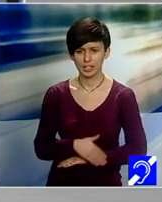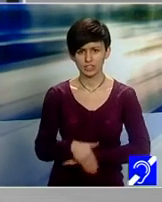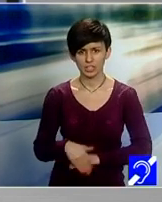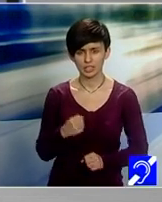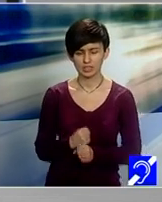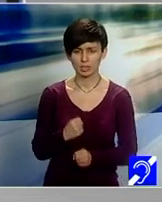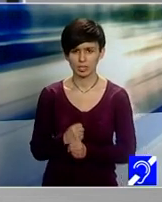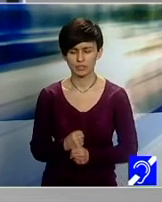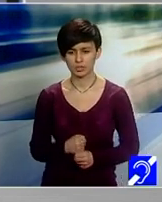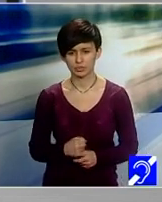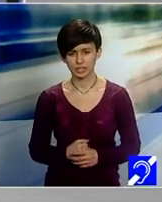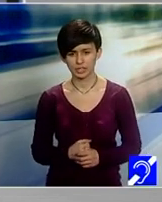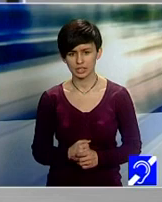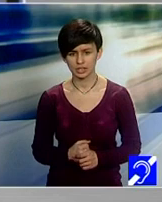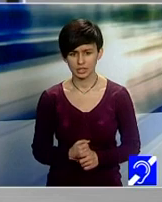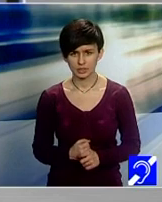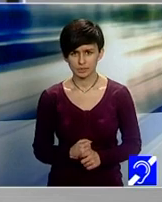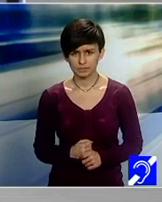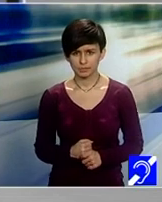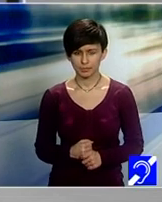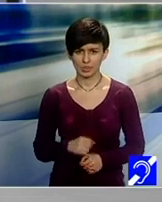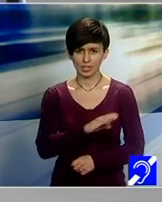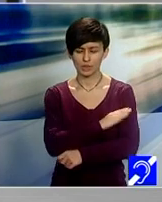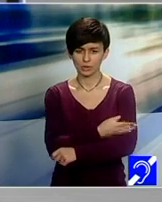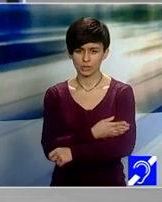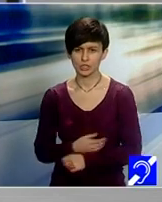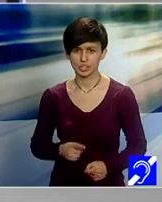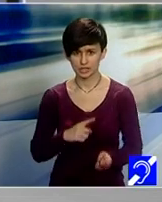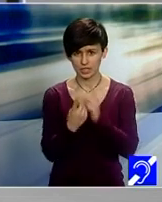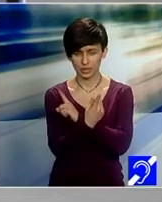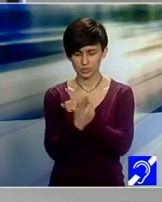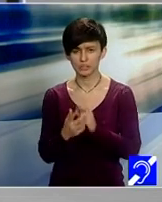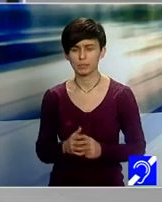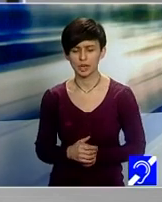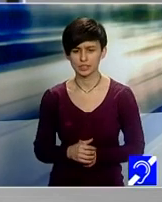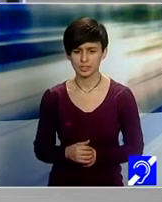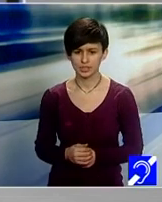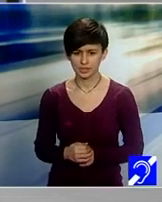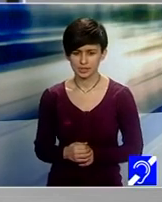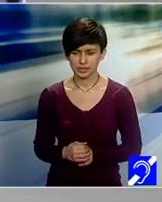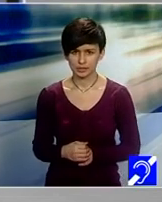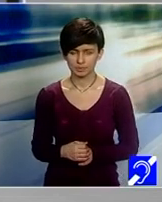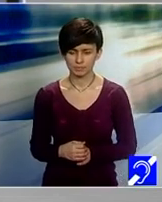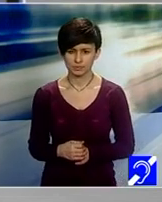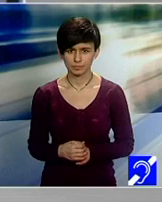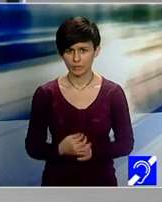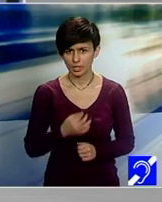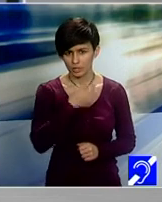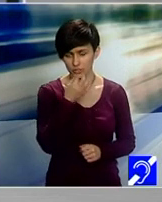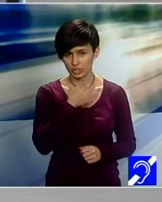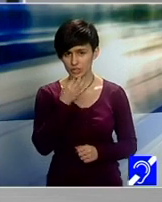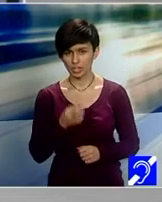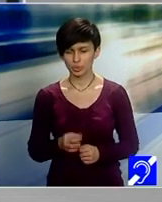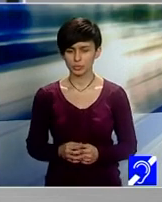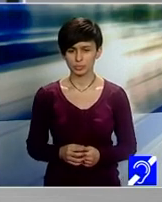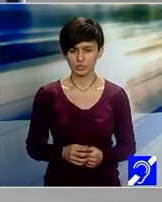și de Ministerul Justiției, unde au semnalat această problemă, au venit și au modificat într-un singur loc și au spus că, într-adevăr, termenul curge